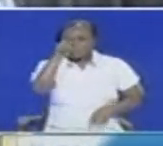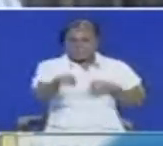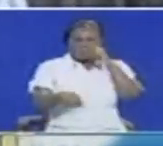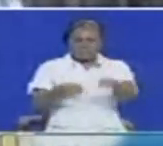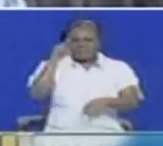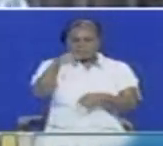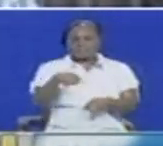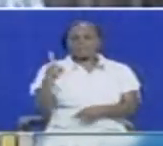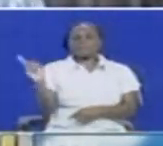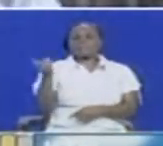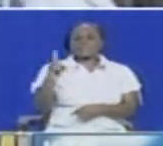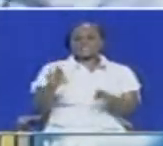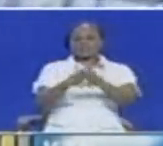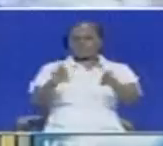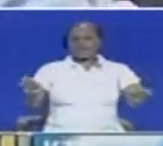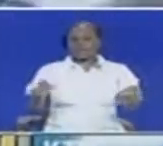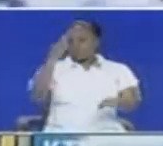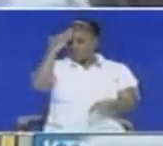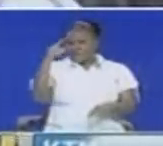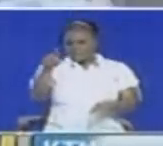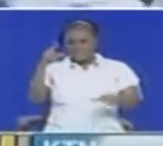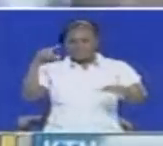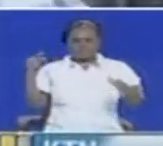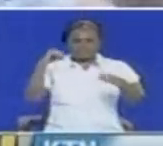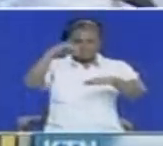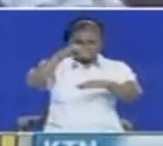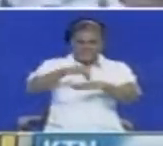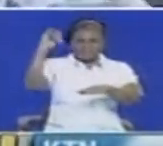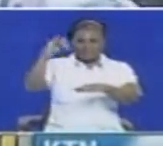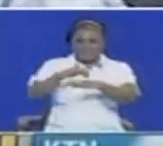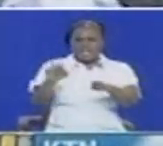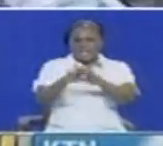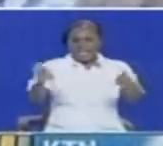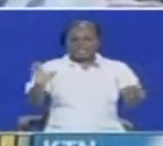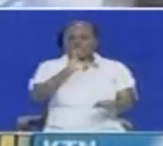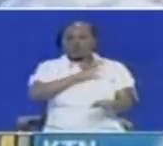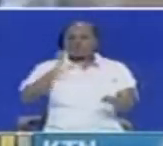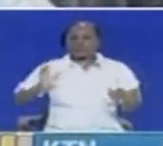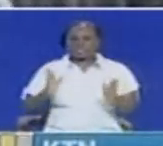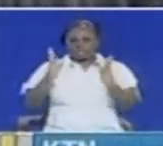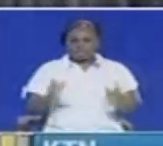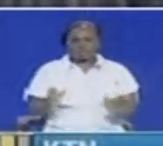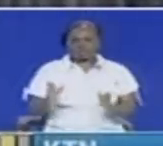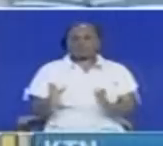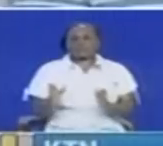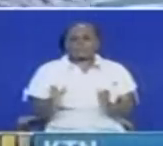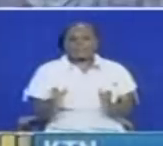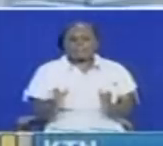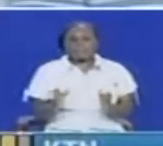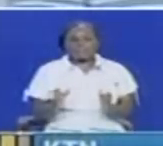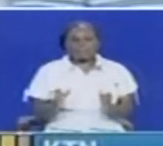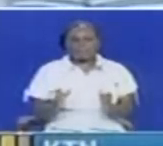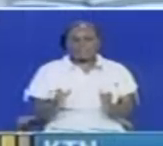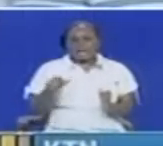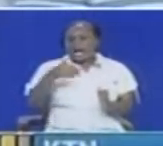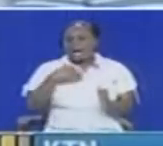waziri Charity Ngilu kwa kuingilia tume ya ardhi inayosimamiwa na ndugu yetu Muhammad Swazuri. Peana